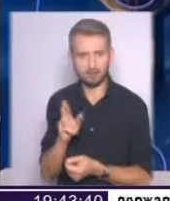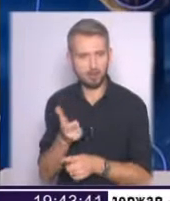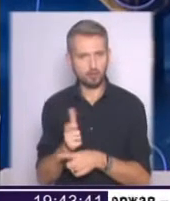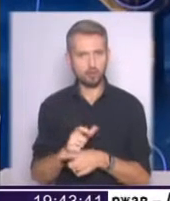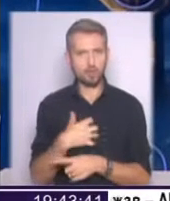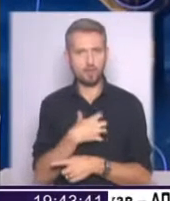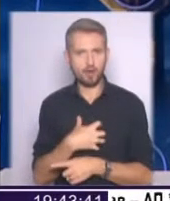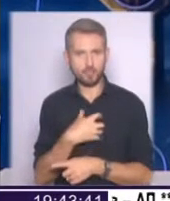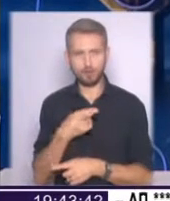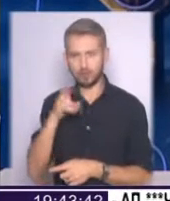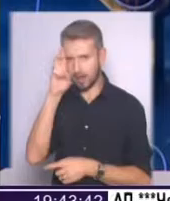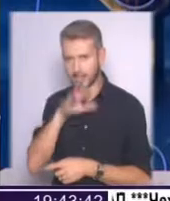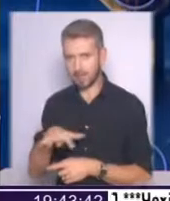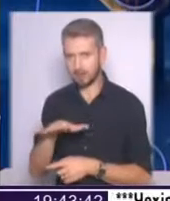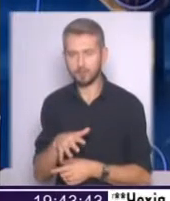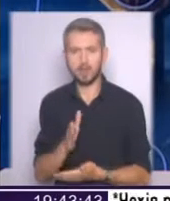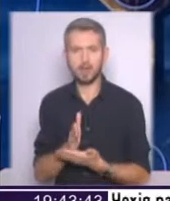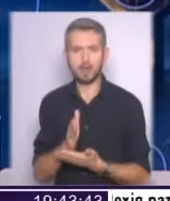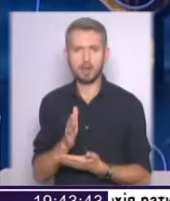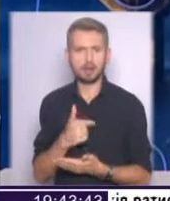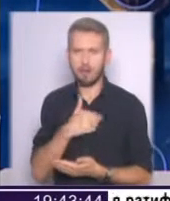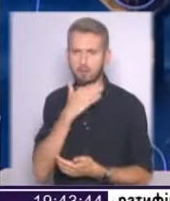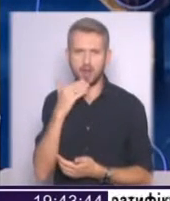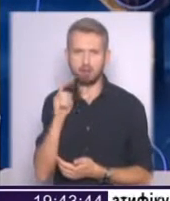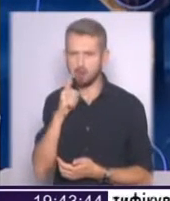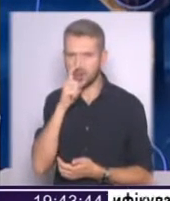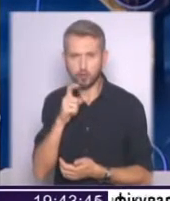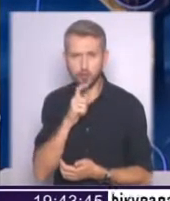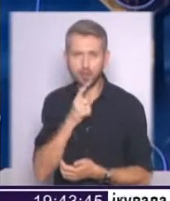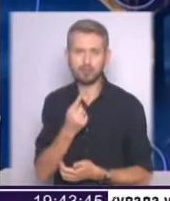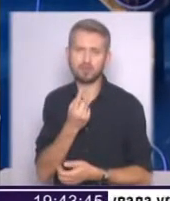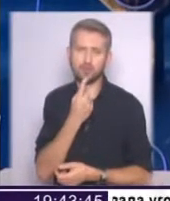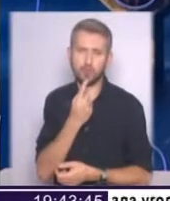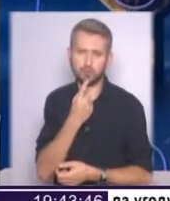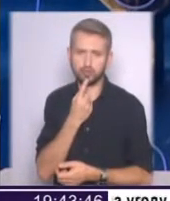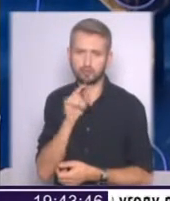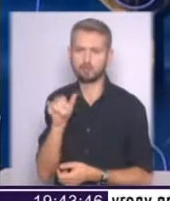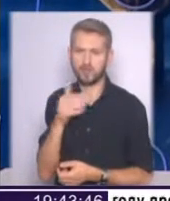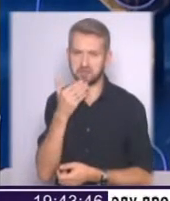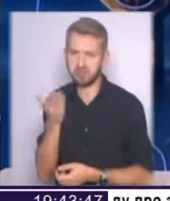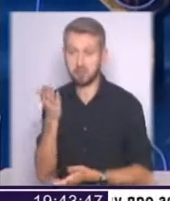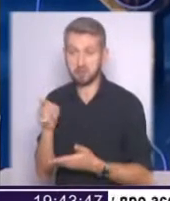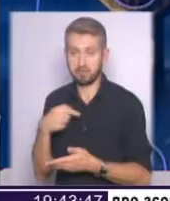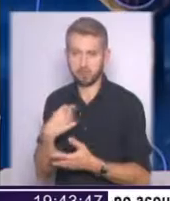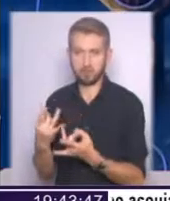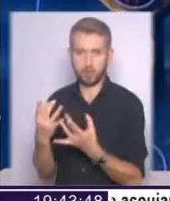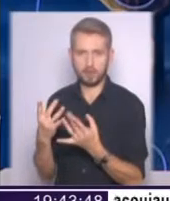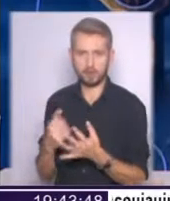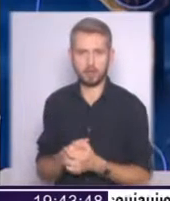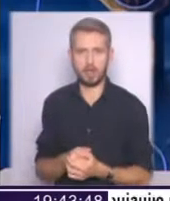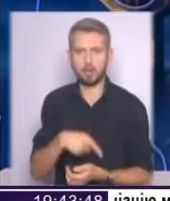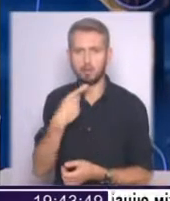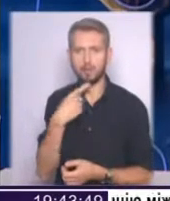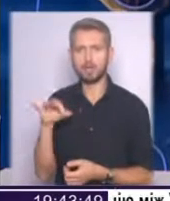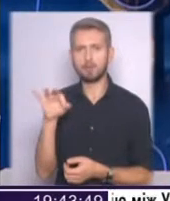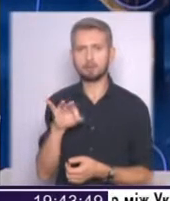важливу для країни. Я багато чого в ній не розумію, тому спробую розпитати у вас, можливо, ви мені поясните. Мова йде